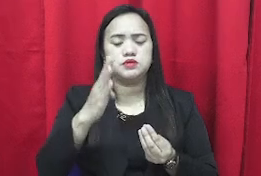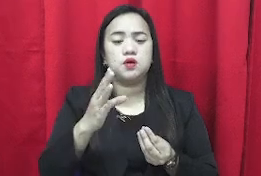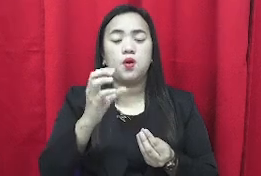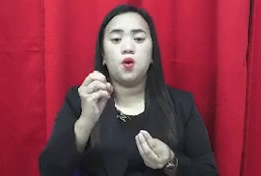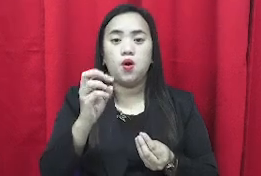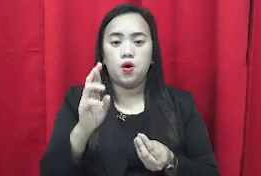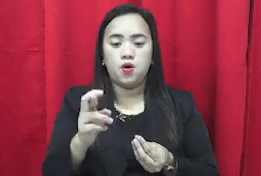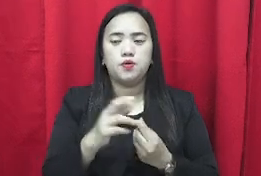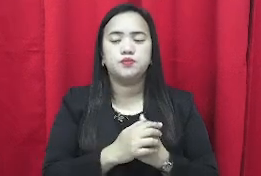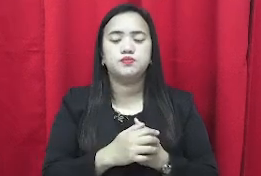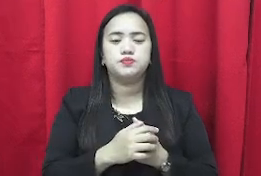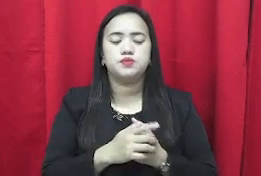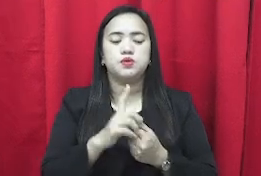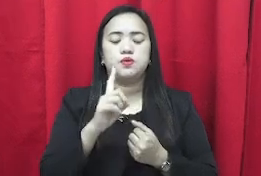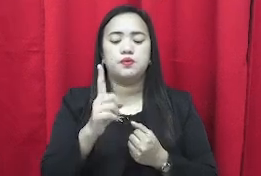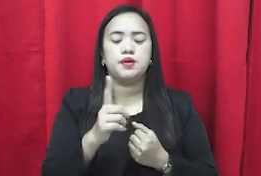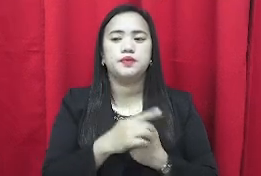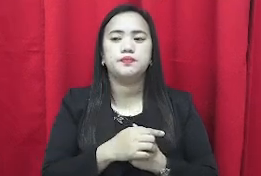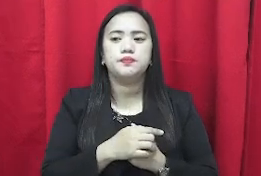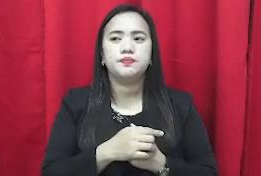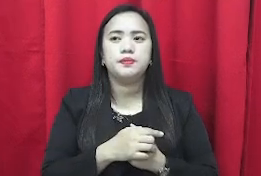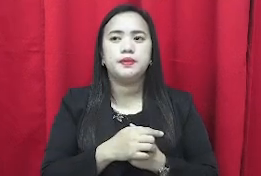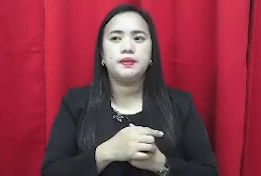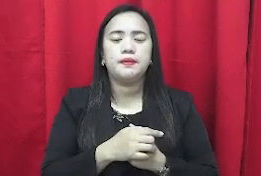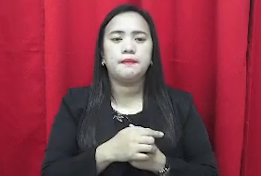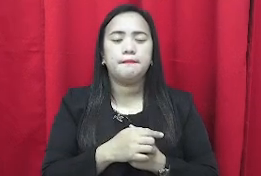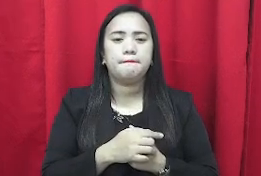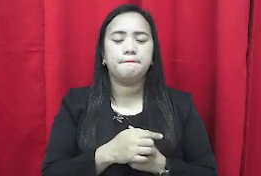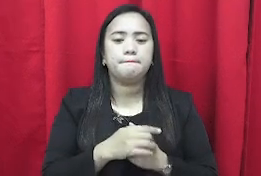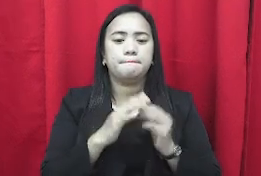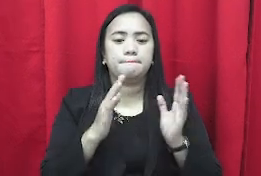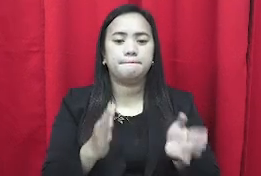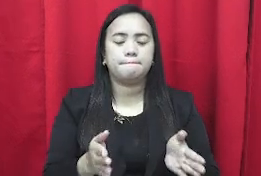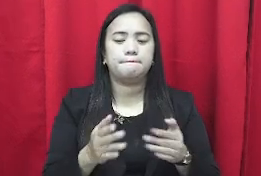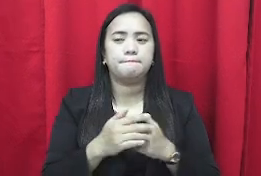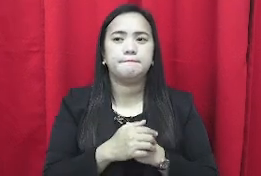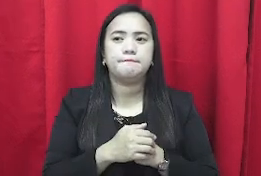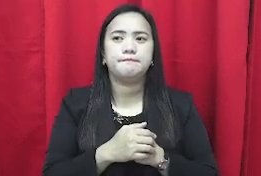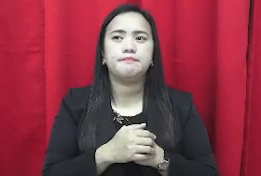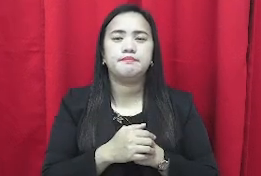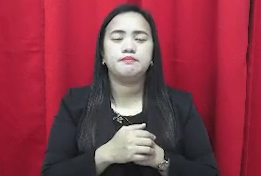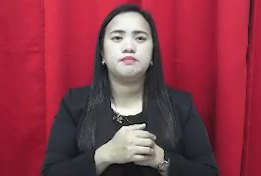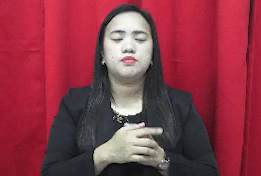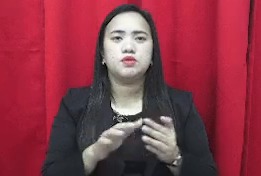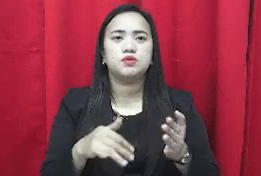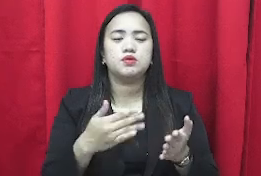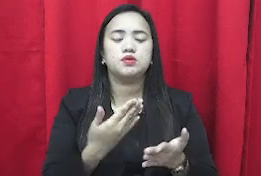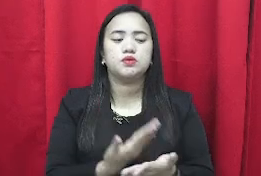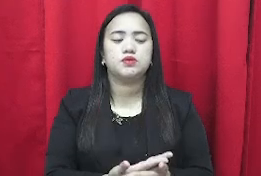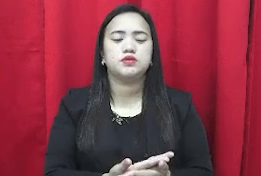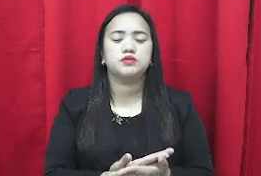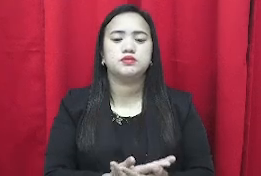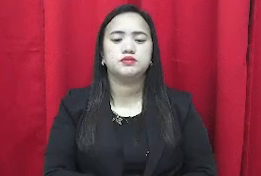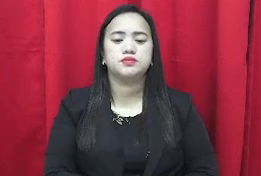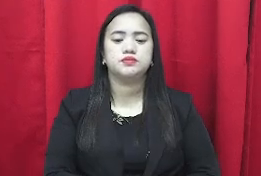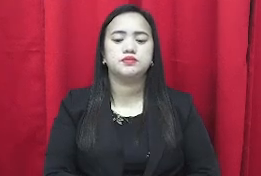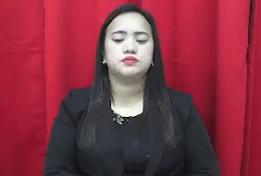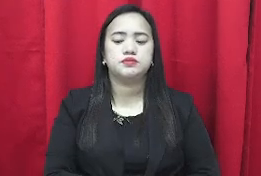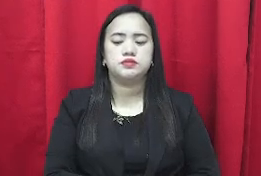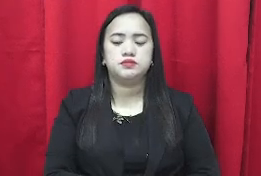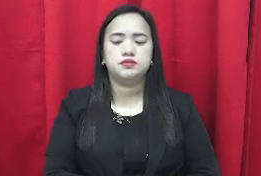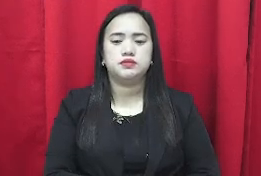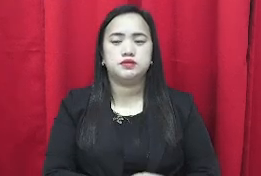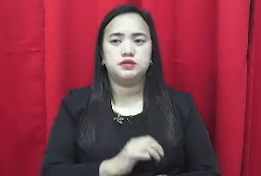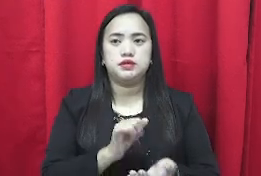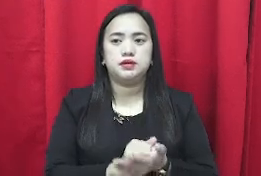Kristo isang tao isang persona na may training ng discipline enduring hardness na yung persona na